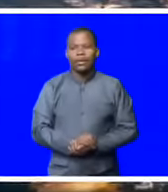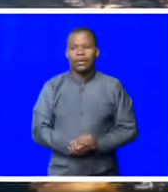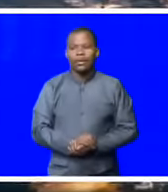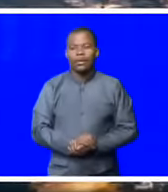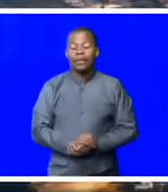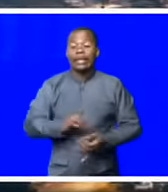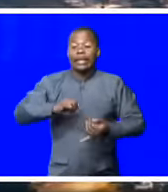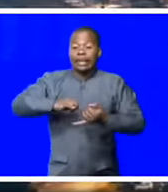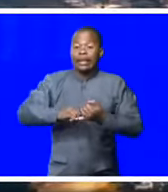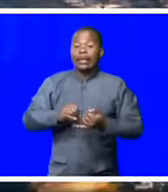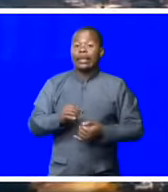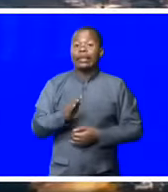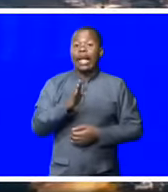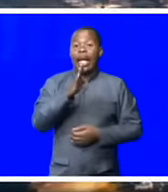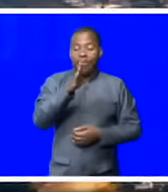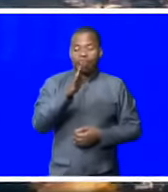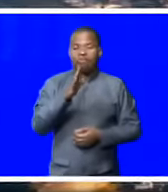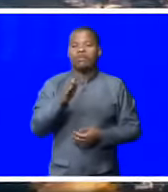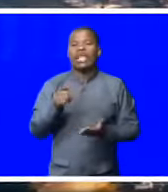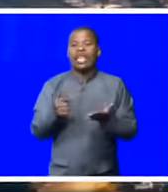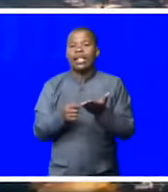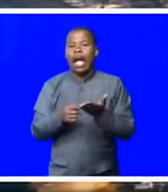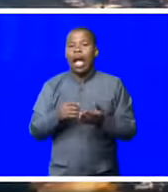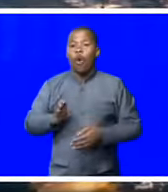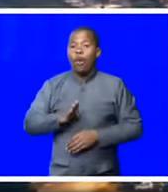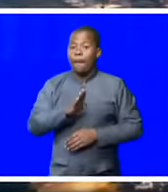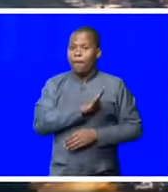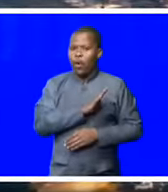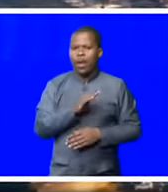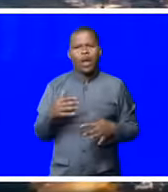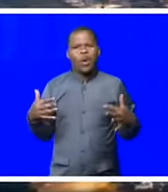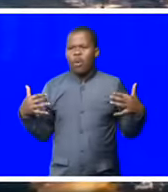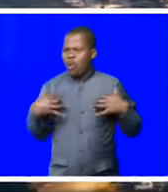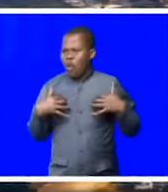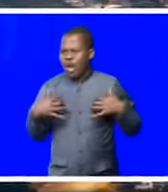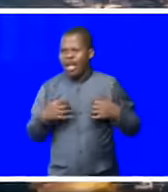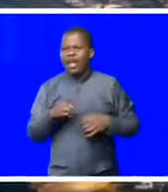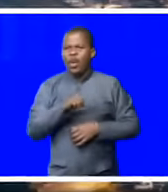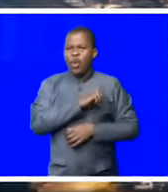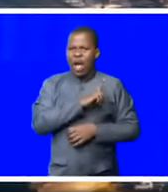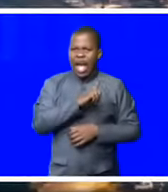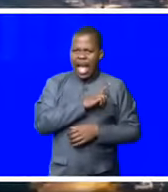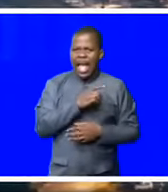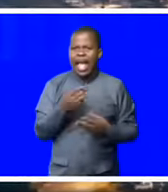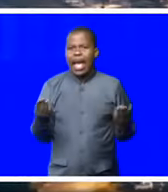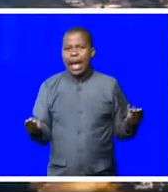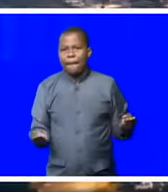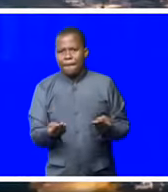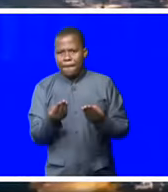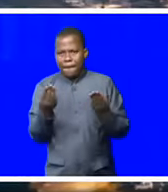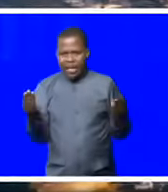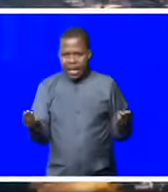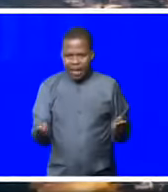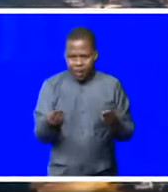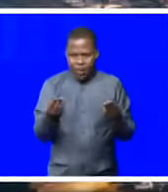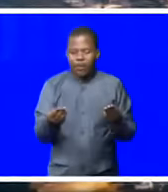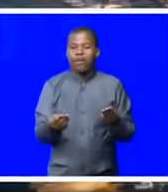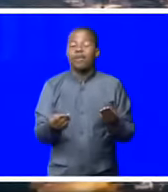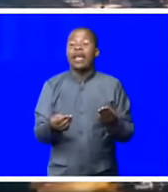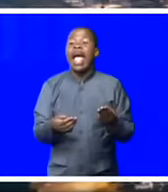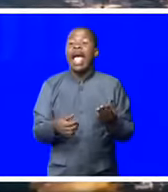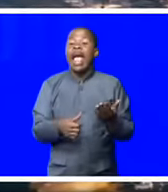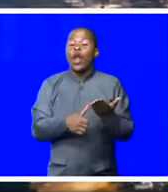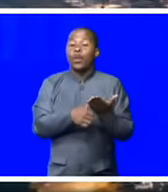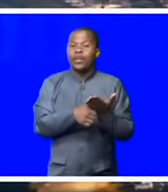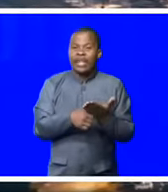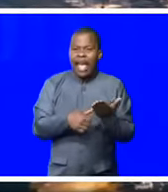wedolobha lasesiteki ukhathathekile ngendlela abanikati bempahla kuleli dolobha labangakukhuthaleli ngayo ukubhadala umthelo wempahla phecelete ama-rates. Ngikusho